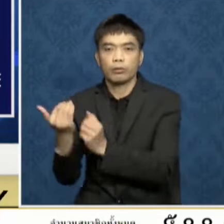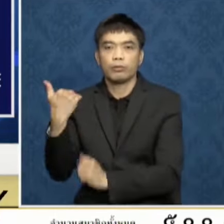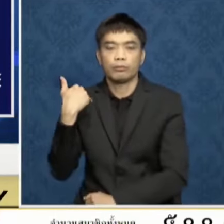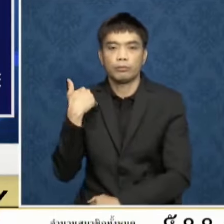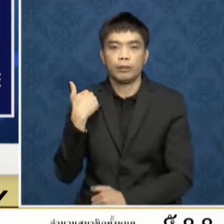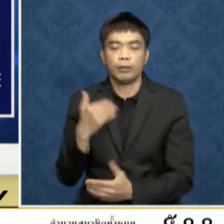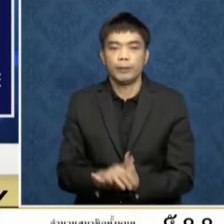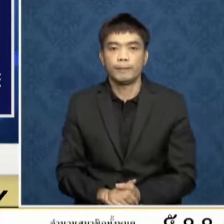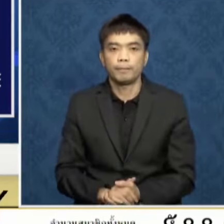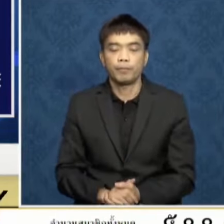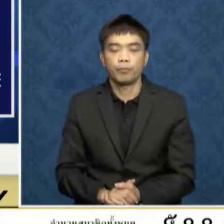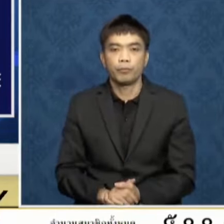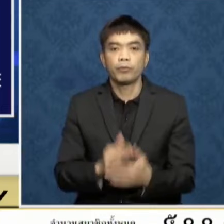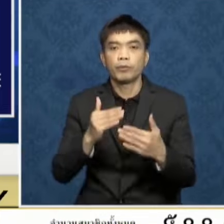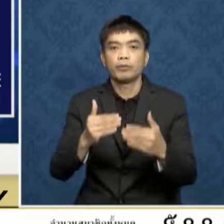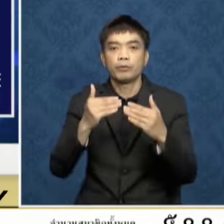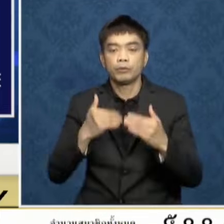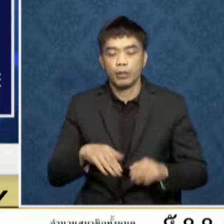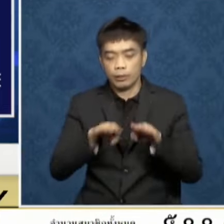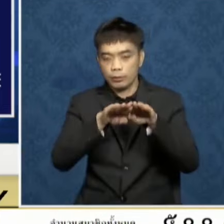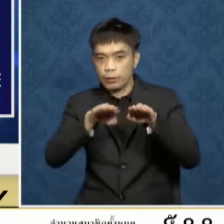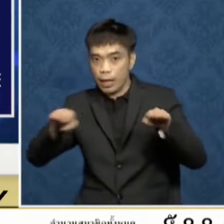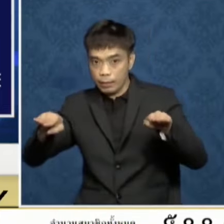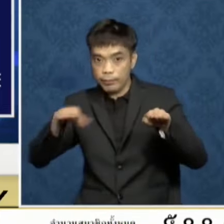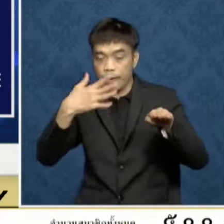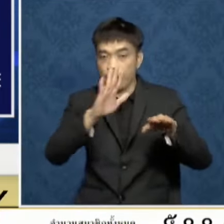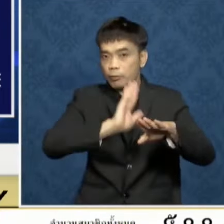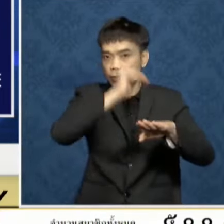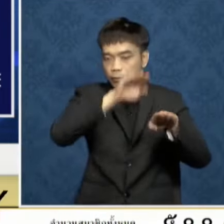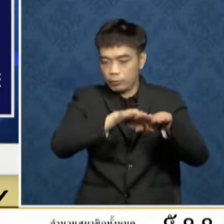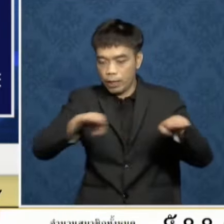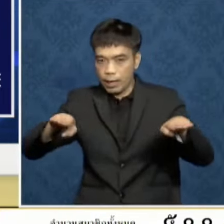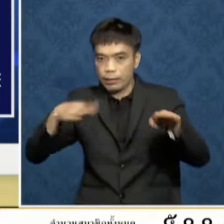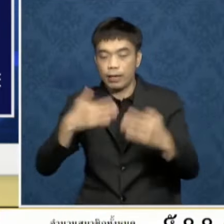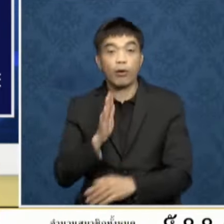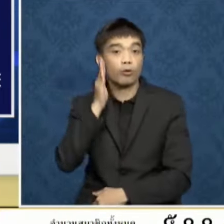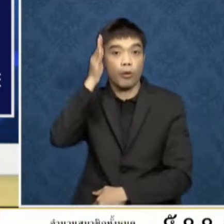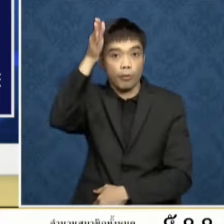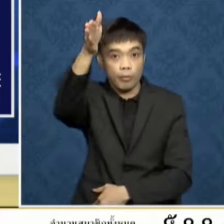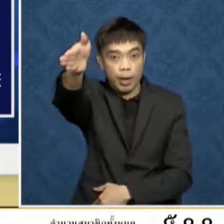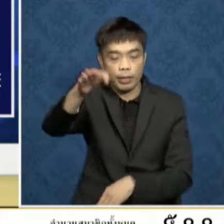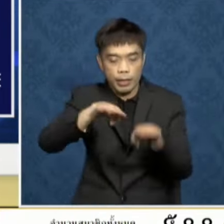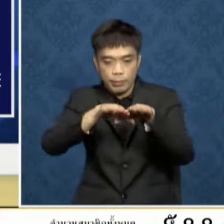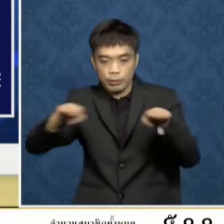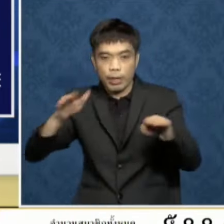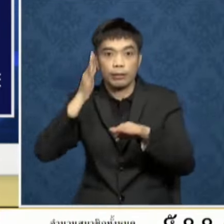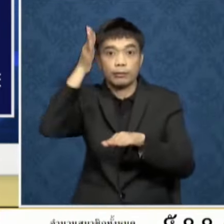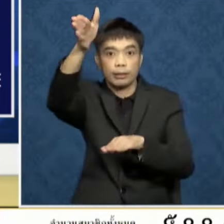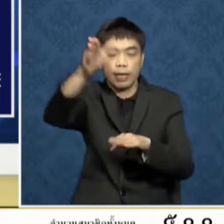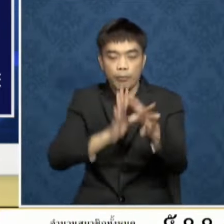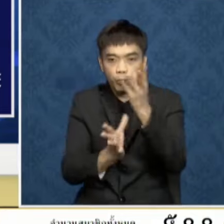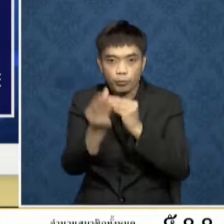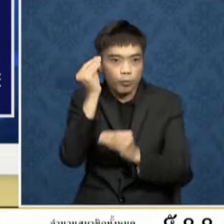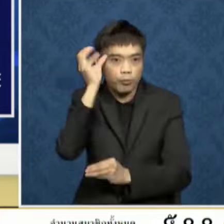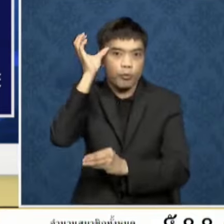ทักษะครั้นพื้นฐานไปแล้วทักษะเพื่ออนาคตยิ่งแล้วใหญ่เลยค่ะแรงงานไทยภาคเหนือภาคกลางภาคใต้กว่าร้อยละ